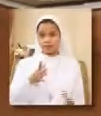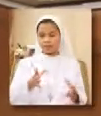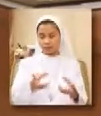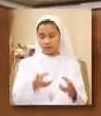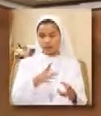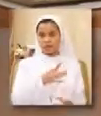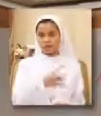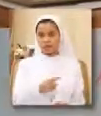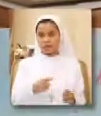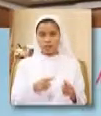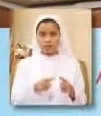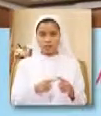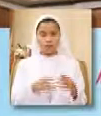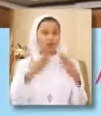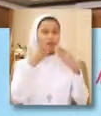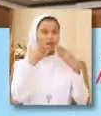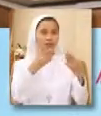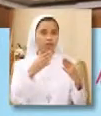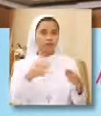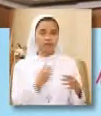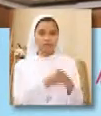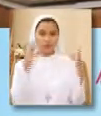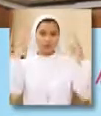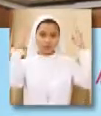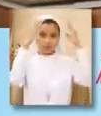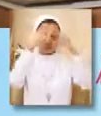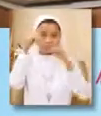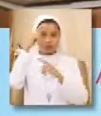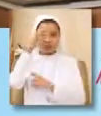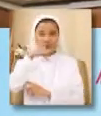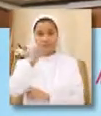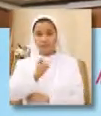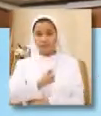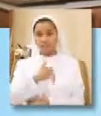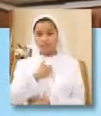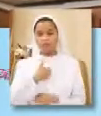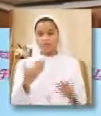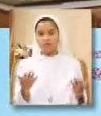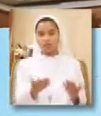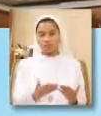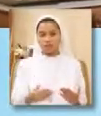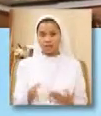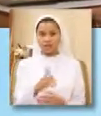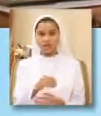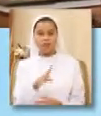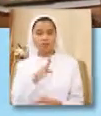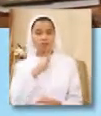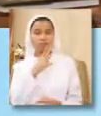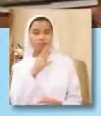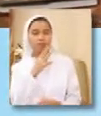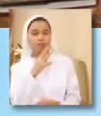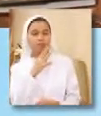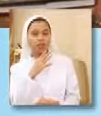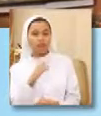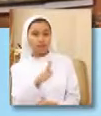and having me to speak. And Tess, thank you very, very much. You did so well. I'm